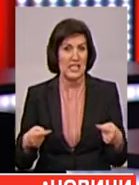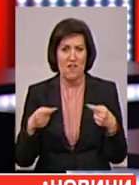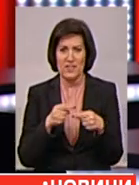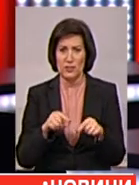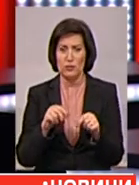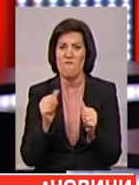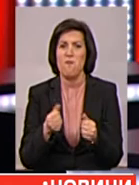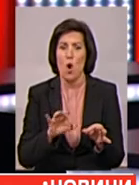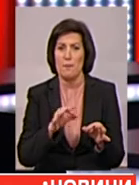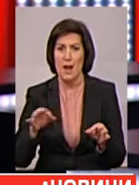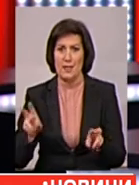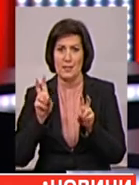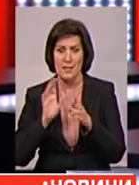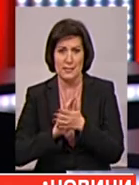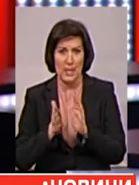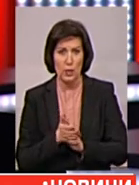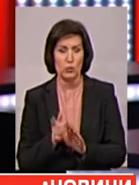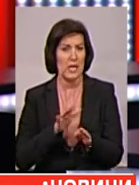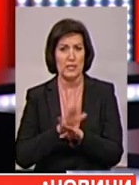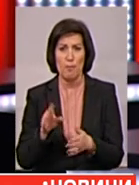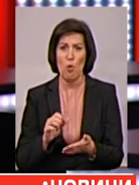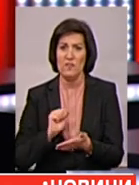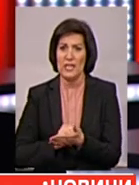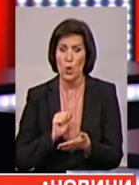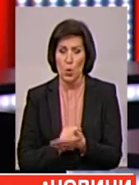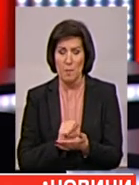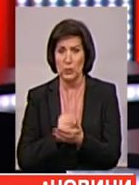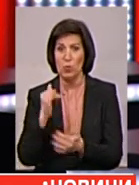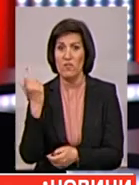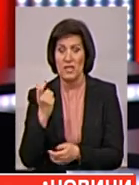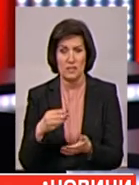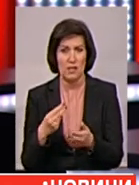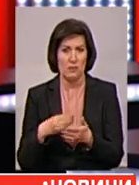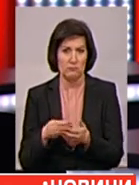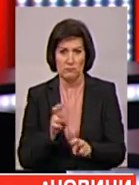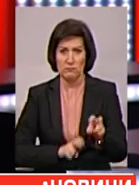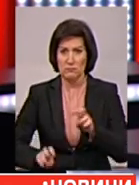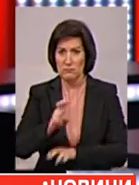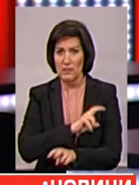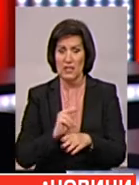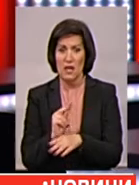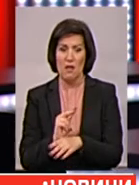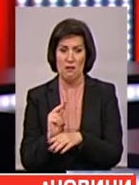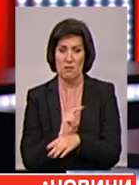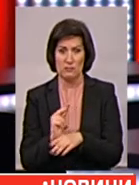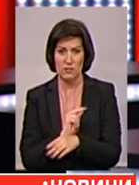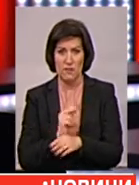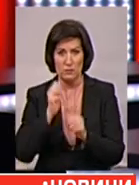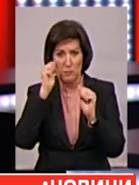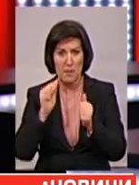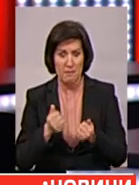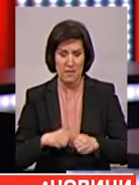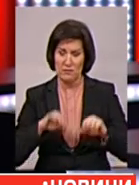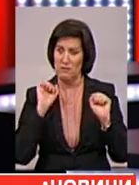невизначеність формальних статусів та неповний пакет документів у теперішнього власника шукати гроші на консервацію пам'ятки неможливо.